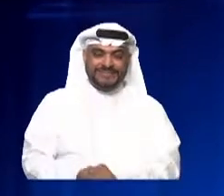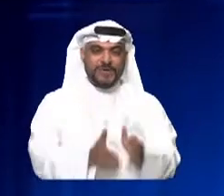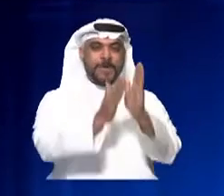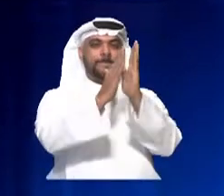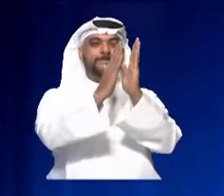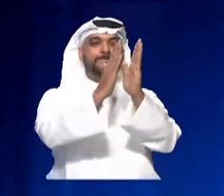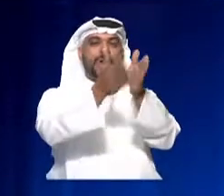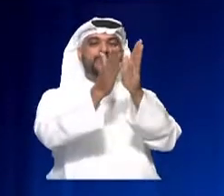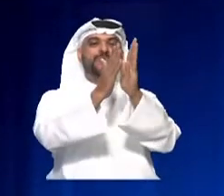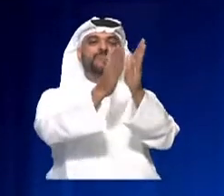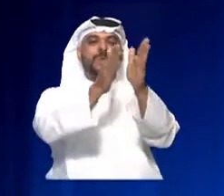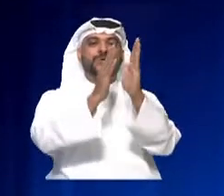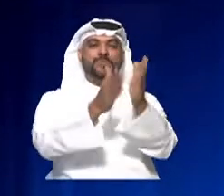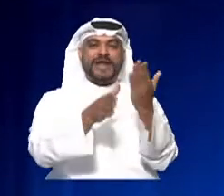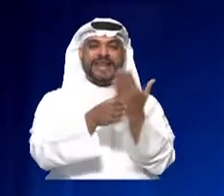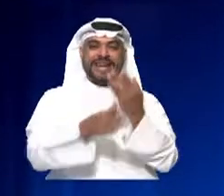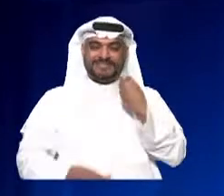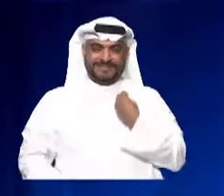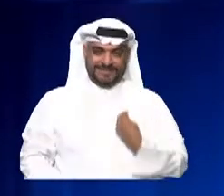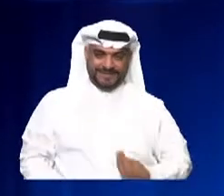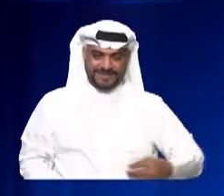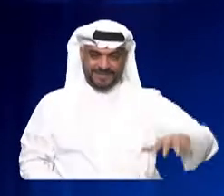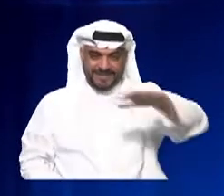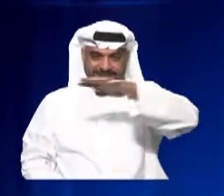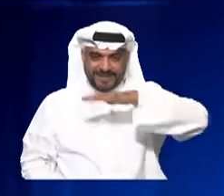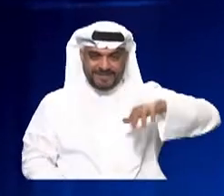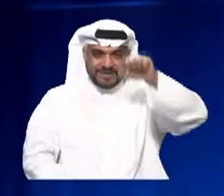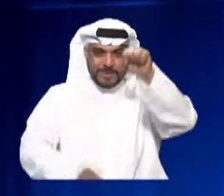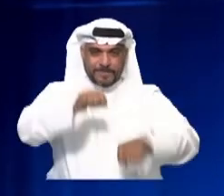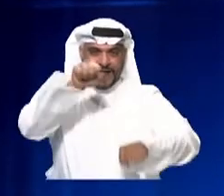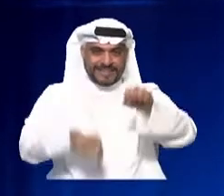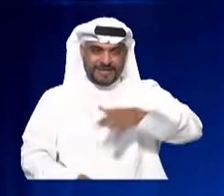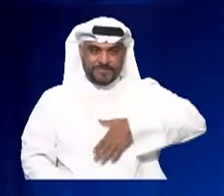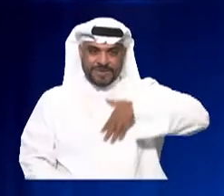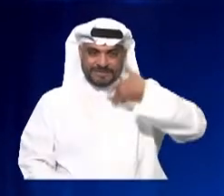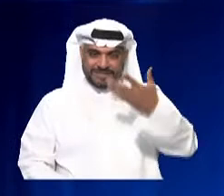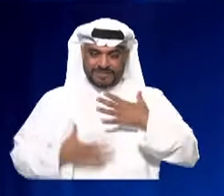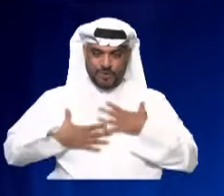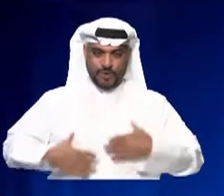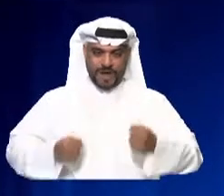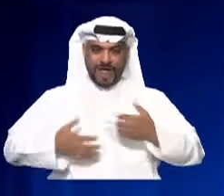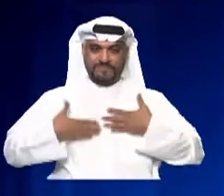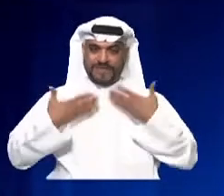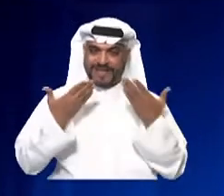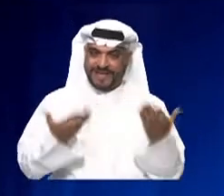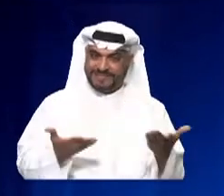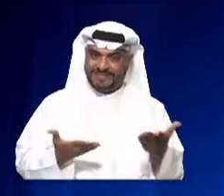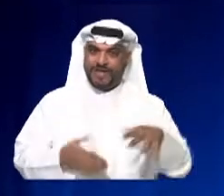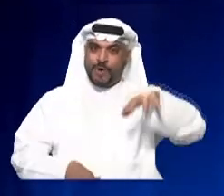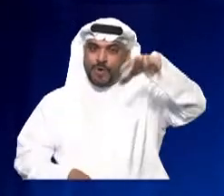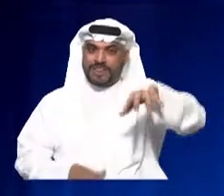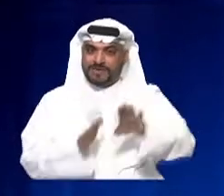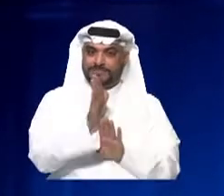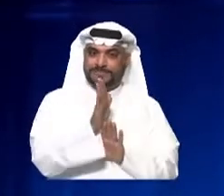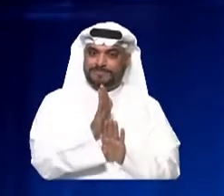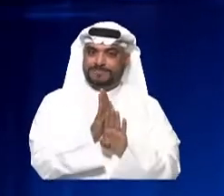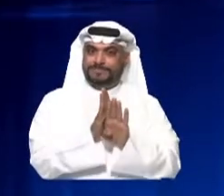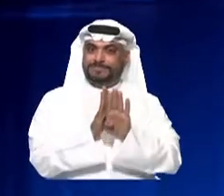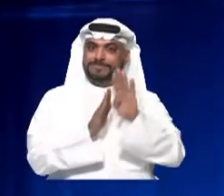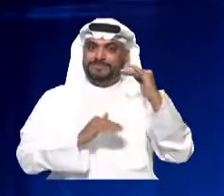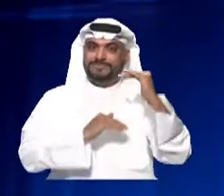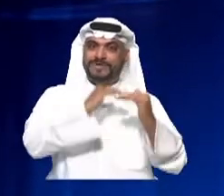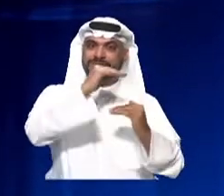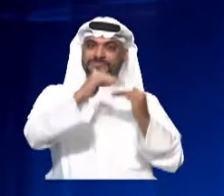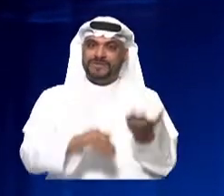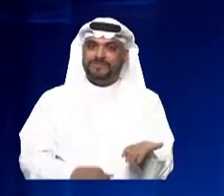خالص تهانيه بمناسبة العيد الوطني لبلاده، متمنيا له موفور الصحة والعافية ولأنتيغوا وبربودا